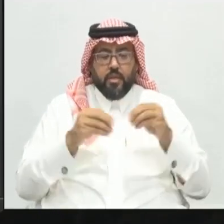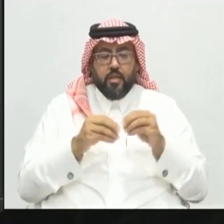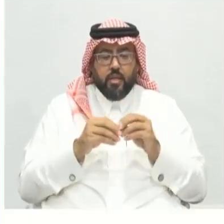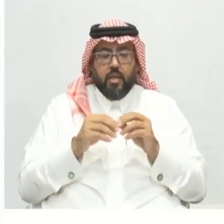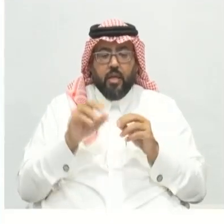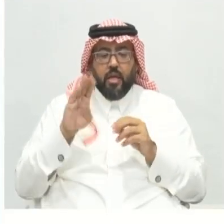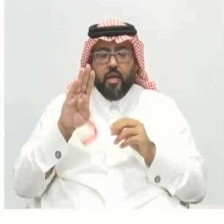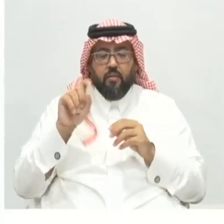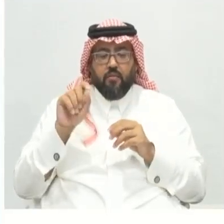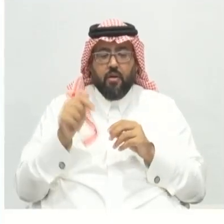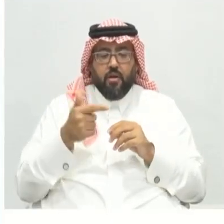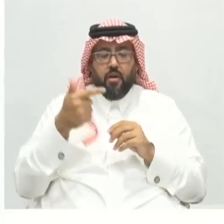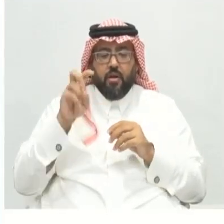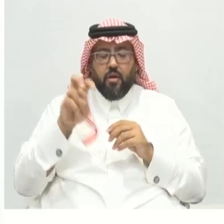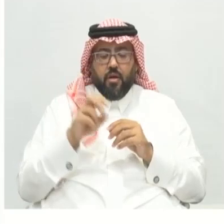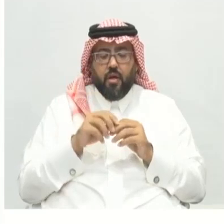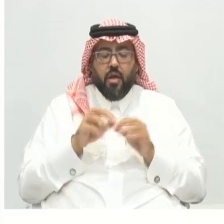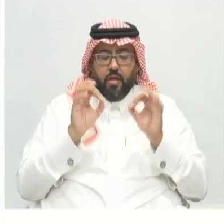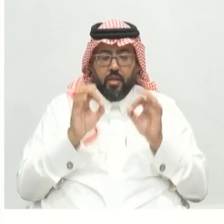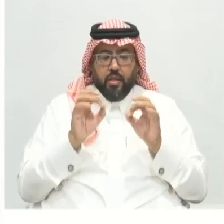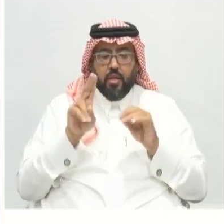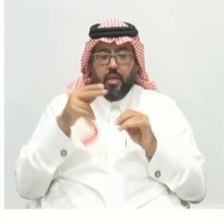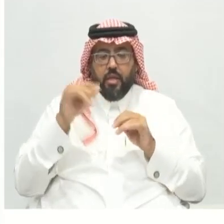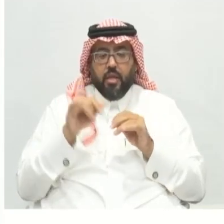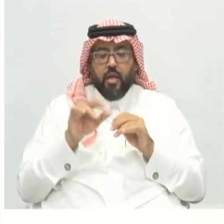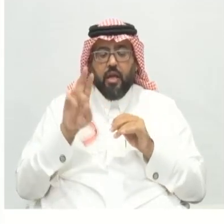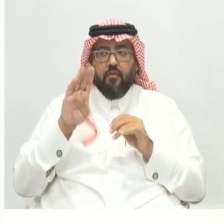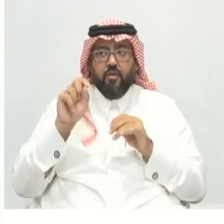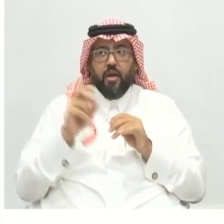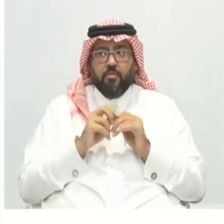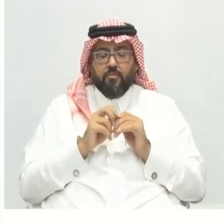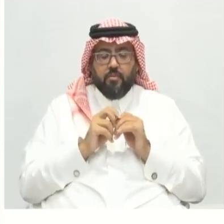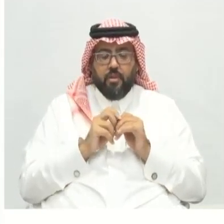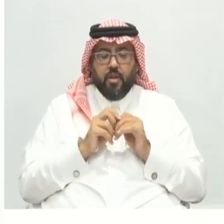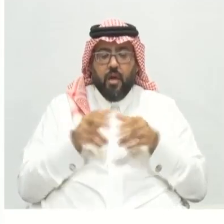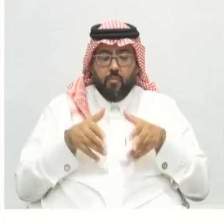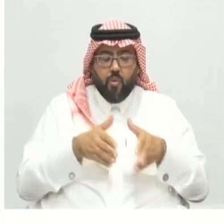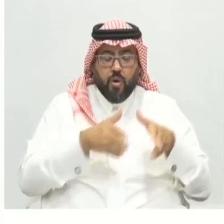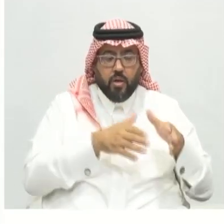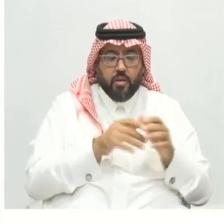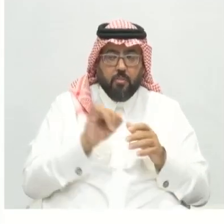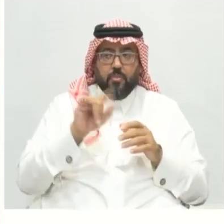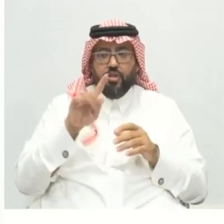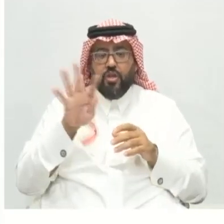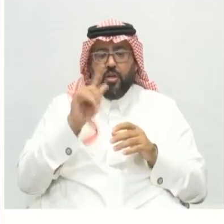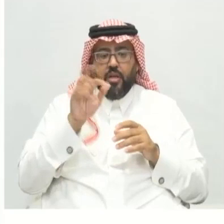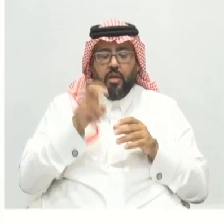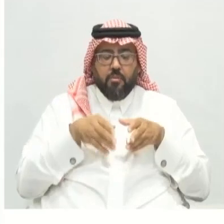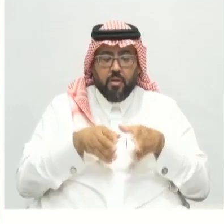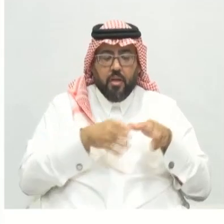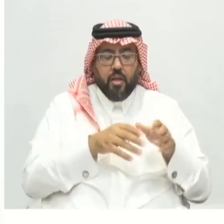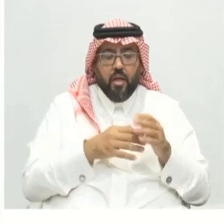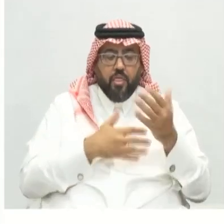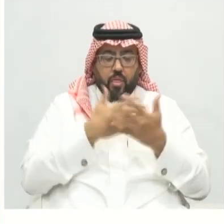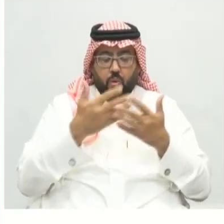الكفاءه فذلك بتعيين الكفاءه من الموارد البشريه من خلال تحديد